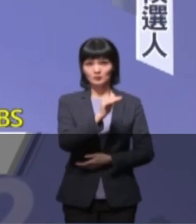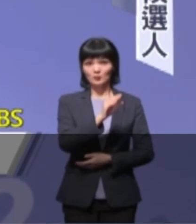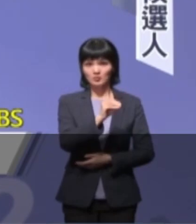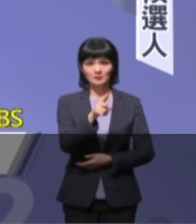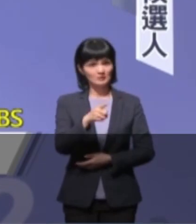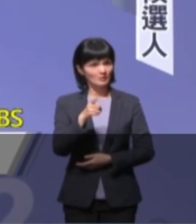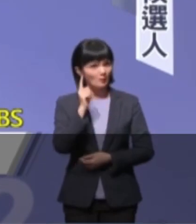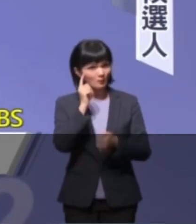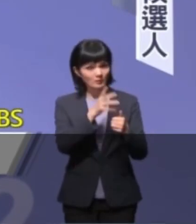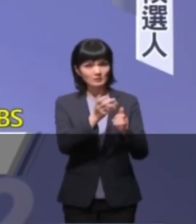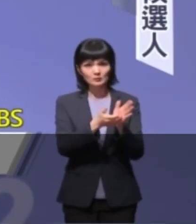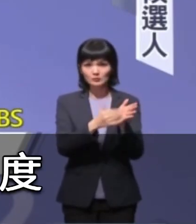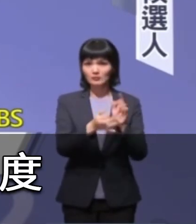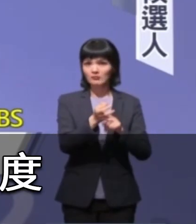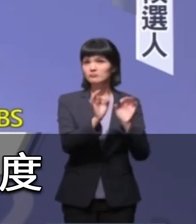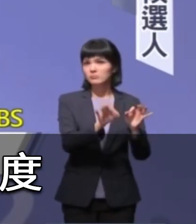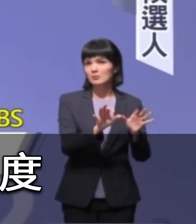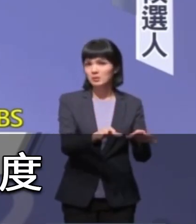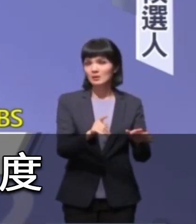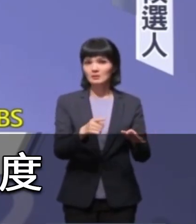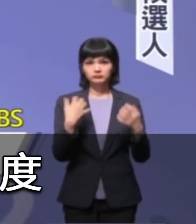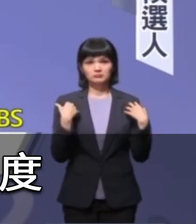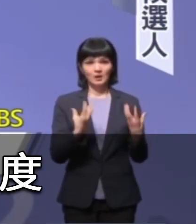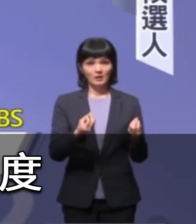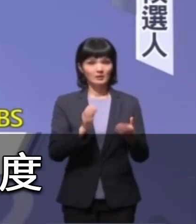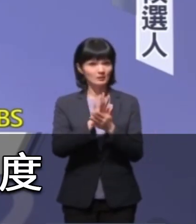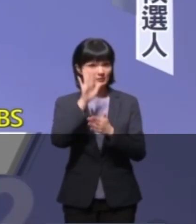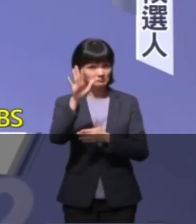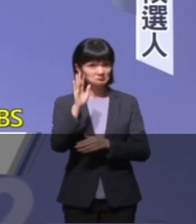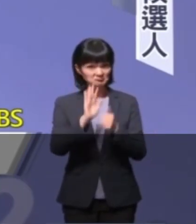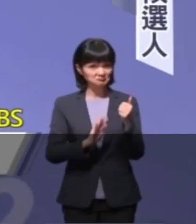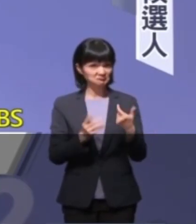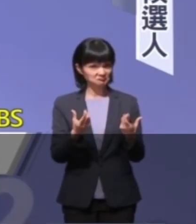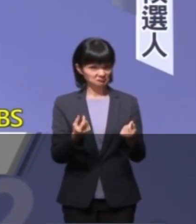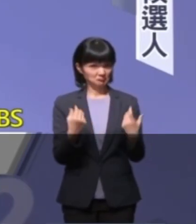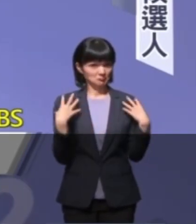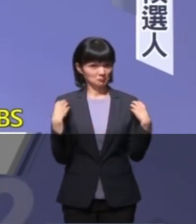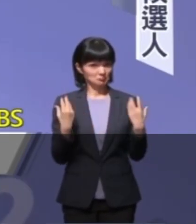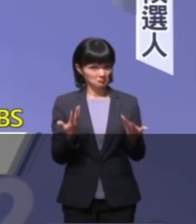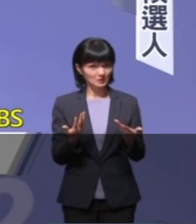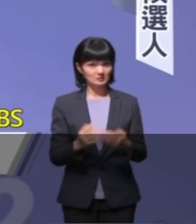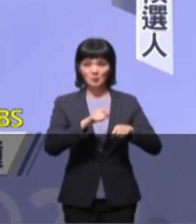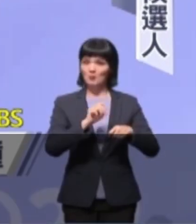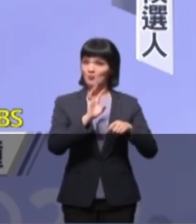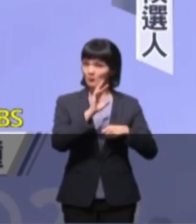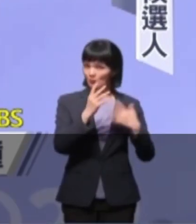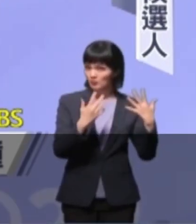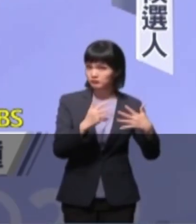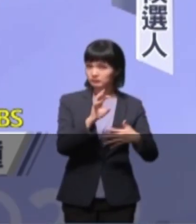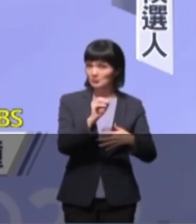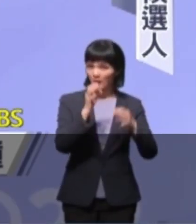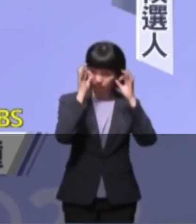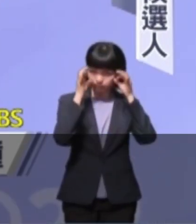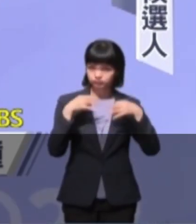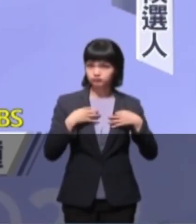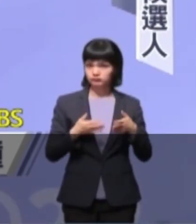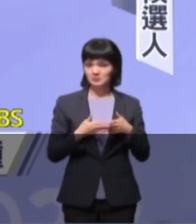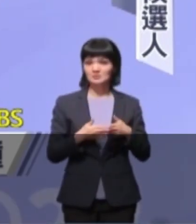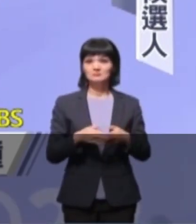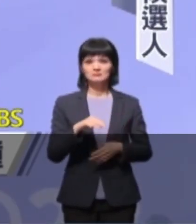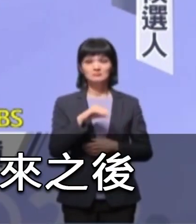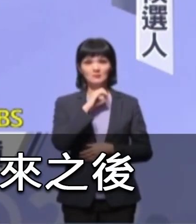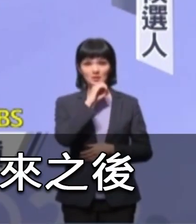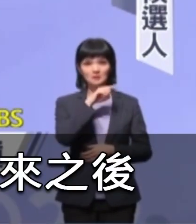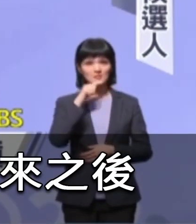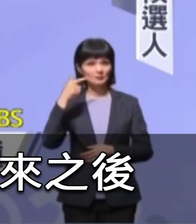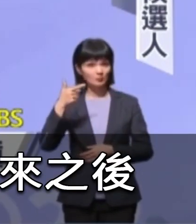浪费预算，不负责任，未来是不是还要用这种态度来面对台北少子化的问题？ 那0到6岁国家一起